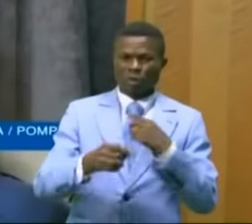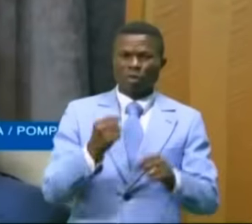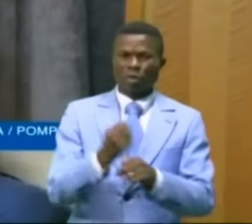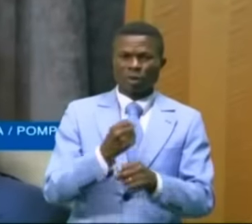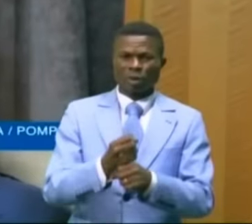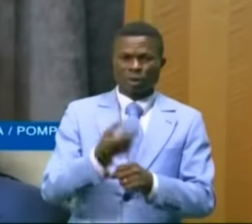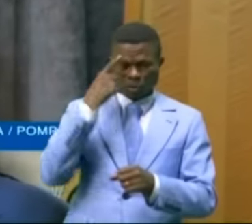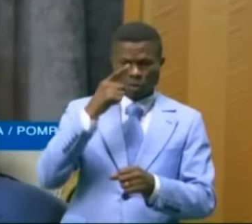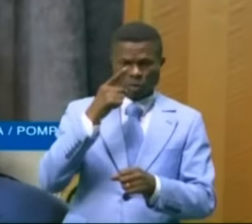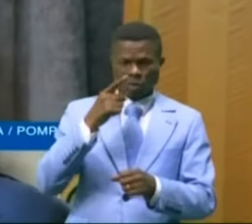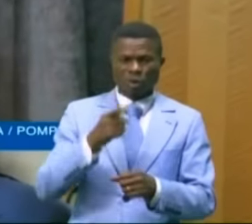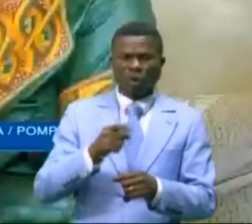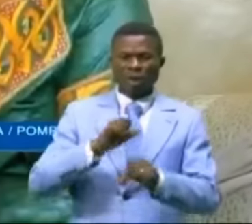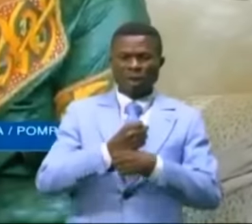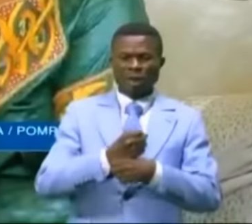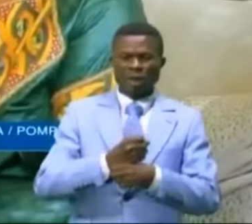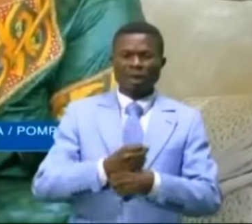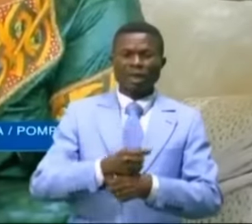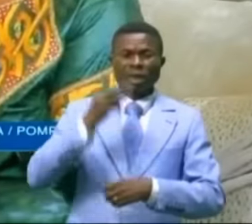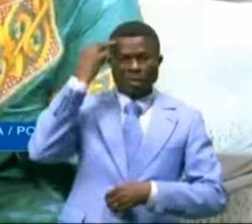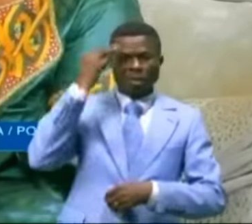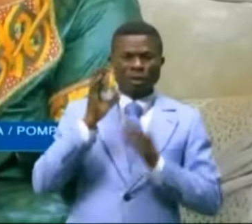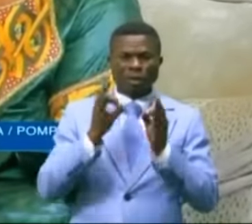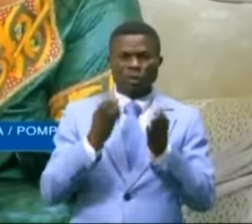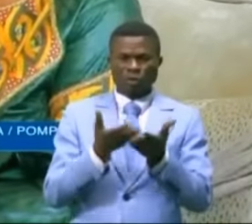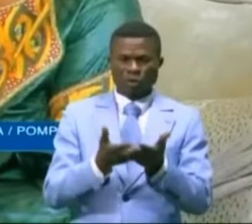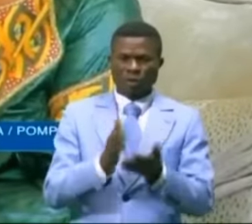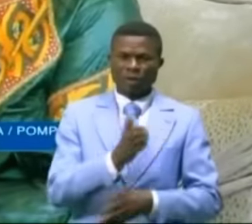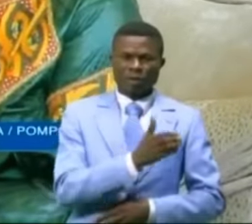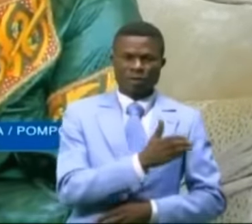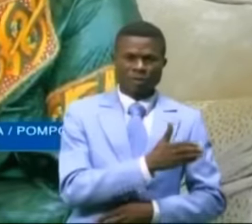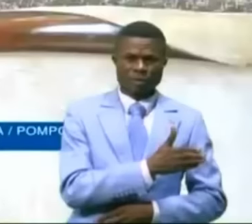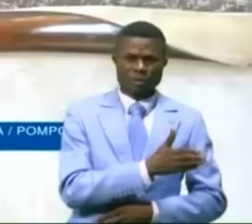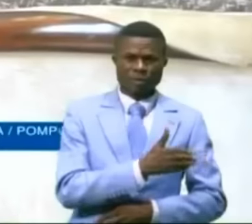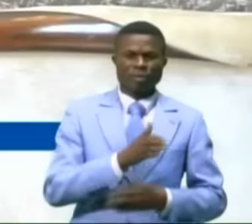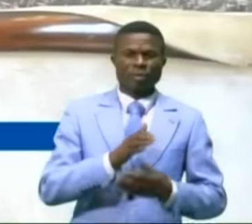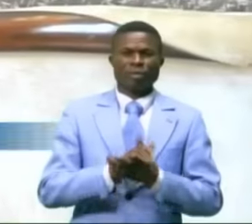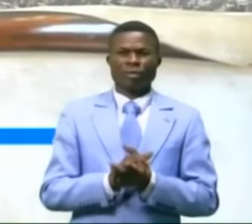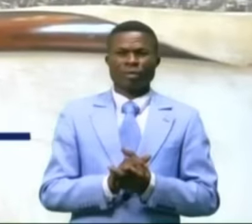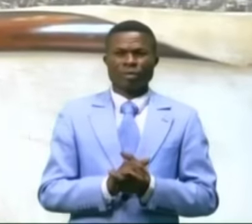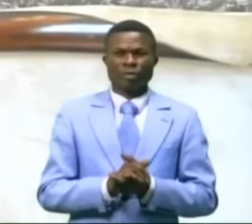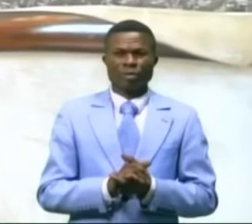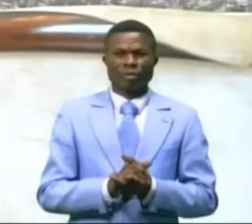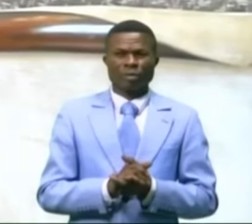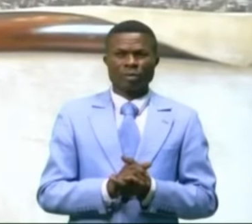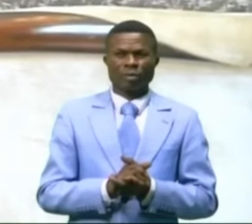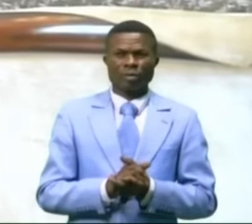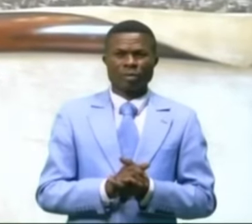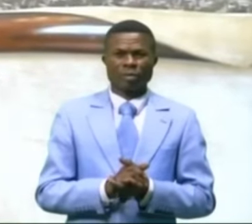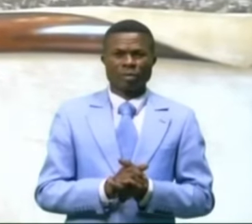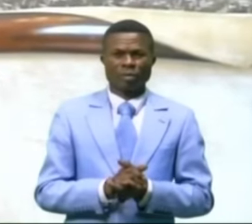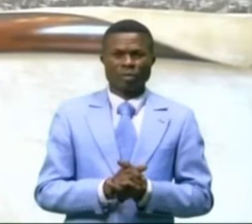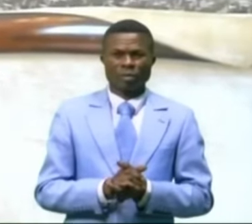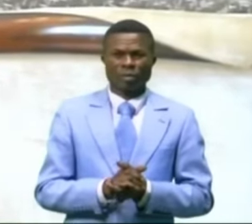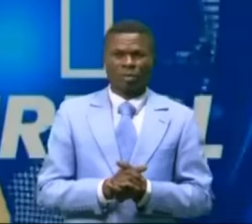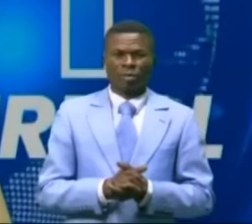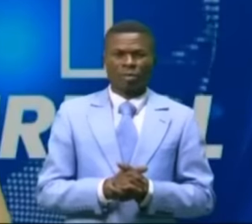pour étoffer la composition de la nouvelle équipe gouvernementale et s'attaquer aux urgences du pays.